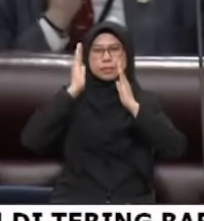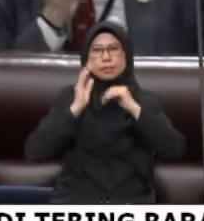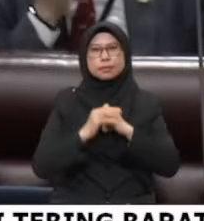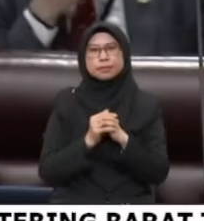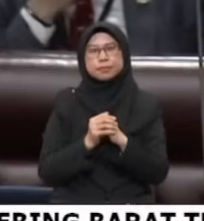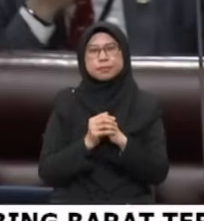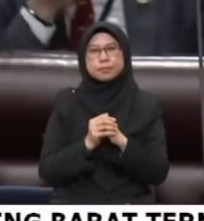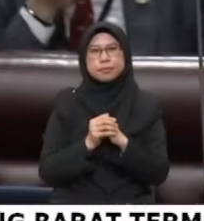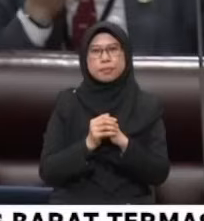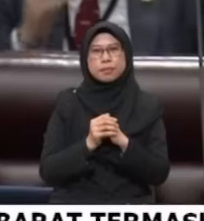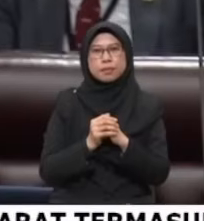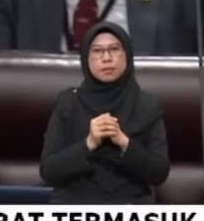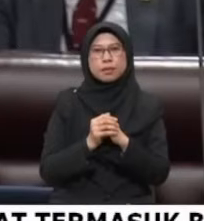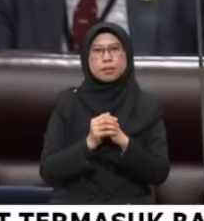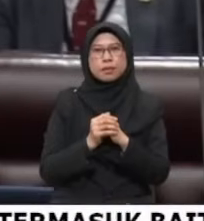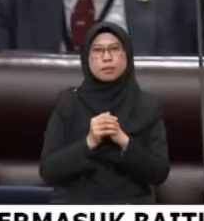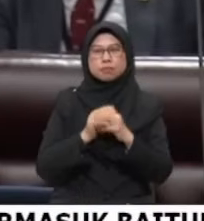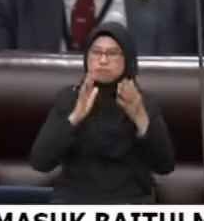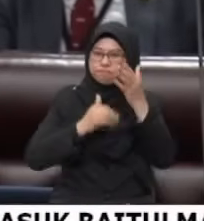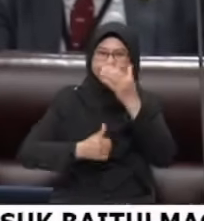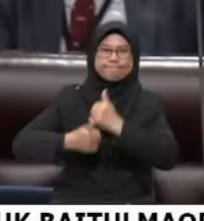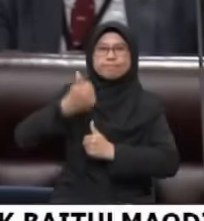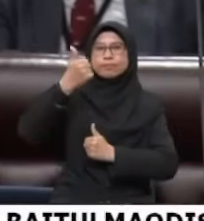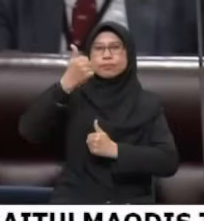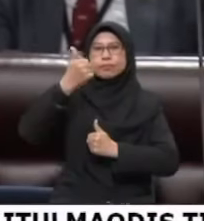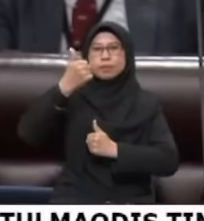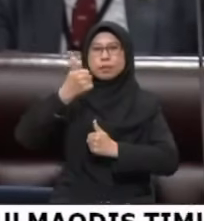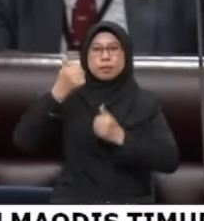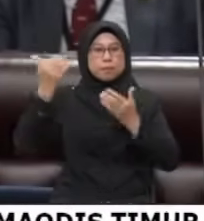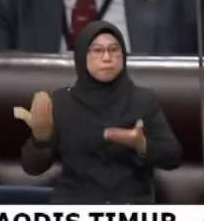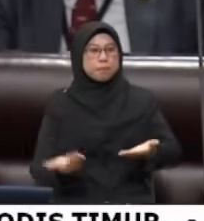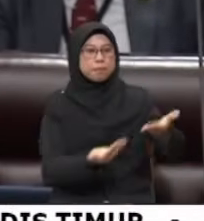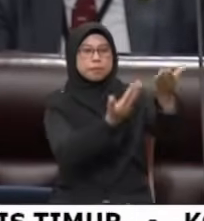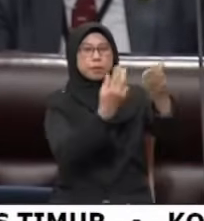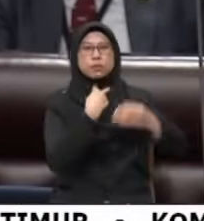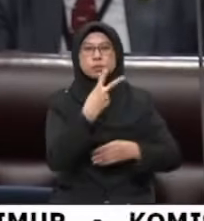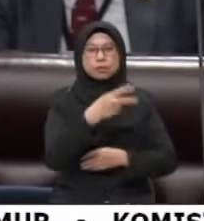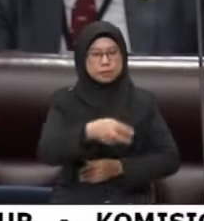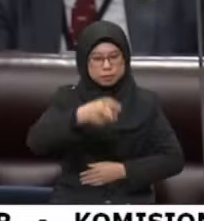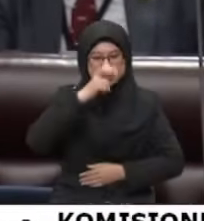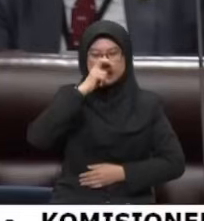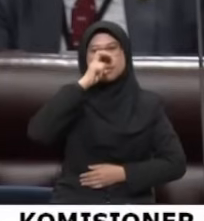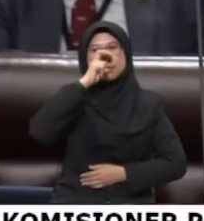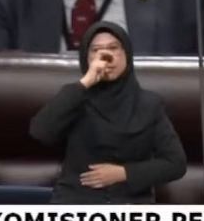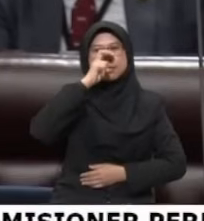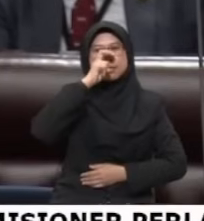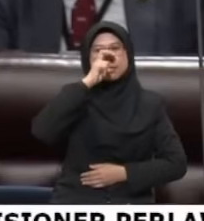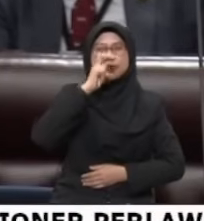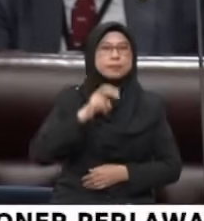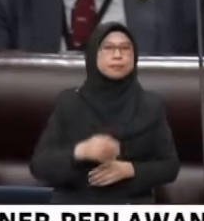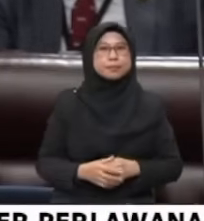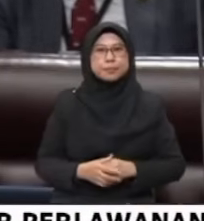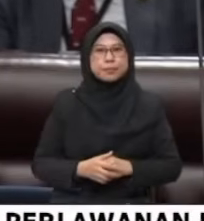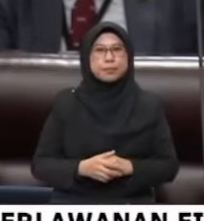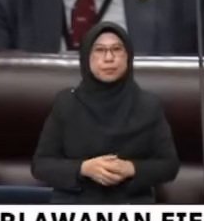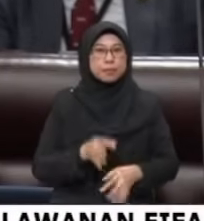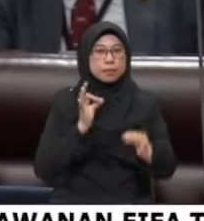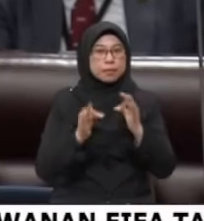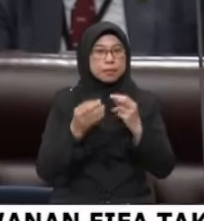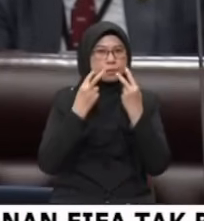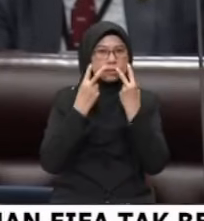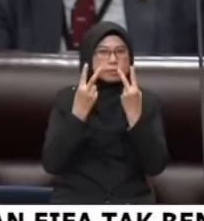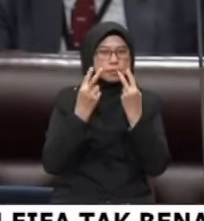memang menjuarai dengan dan membawa suara lantang dan tegas di peringkat mana jua pun kalau kita